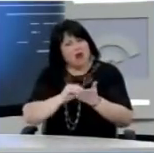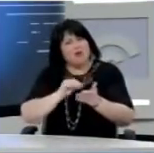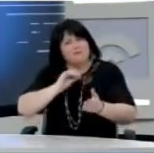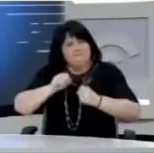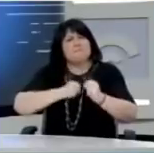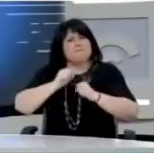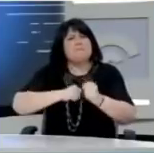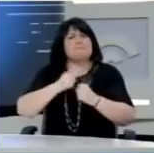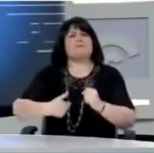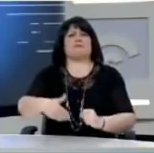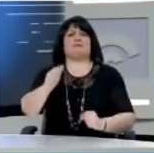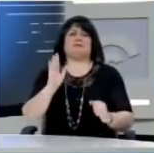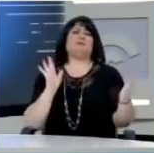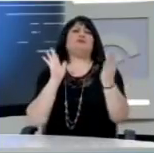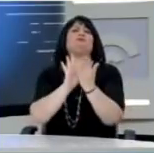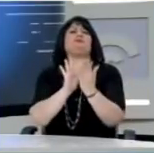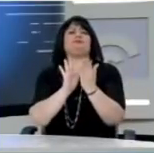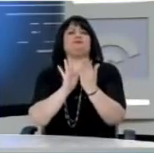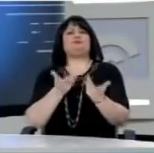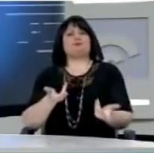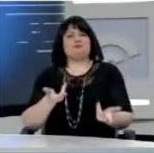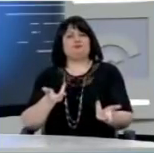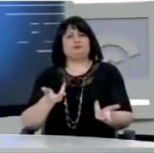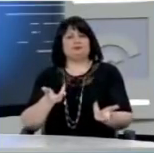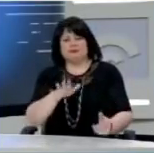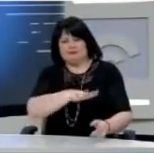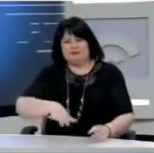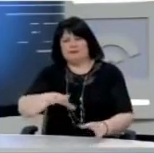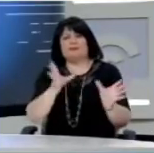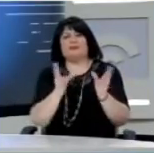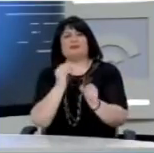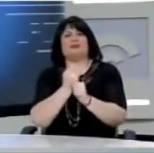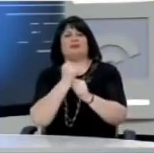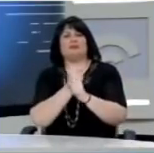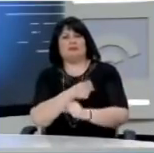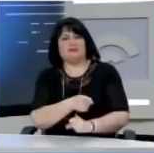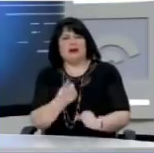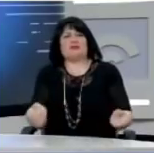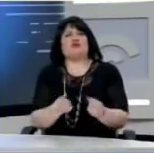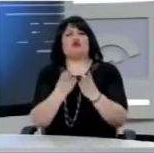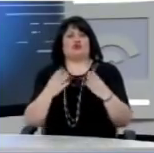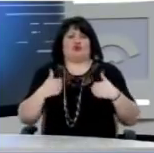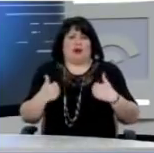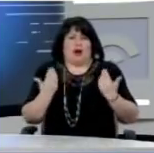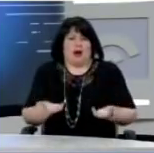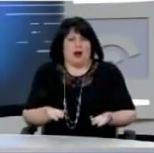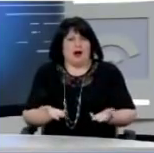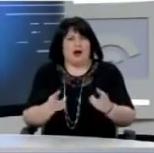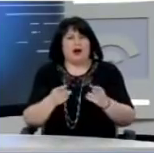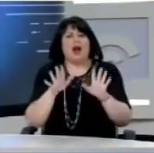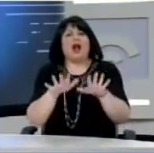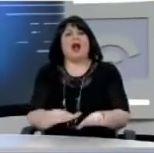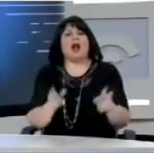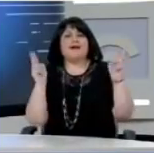δίνουμε μάχη για να αντιμετωπίσουμε και τις συνθήκες εργασίας, αφορά κυρίως τη νέα γενιά. Αλλά και μειώσαμε την ανεργία